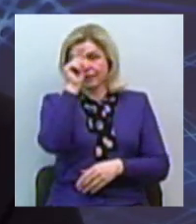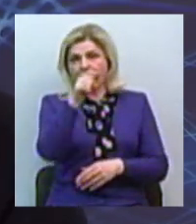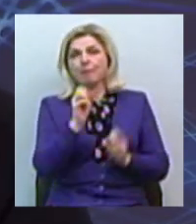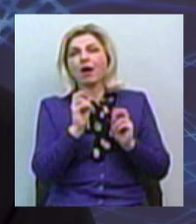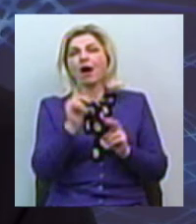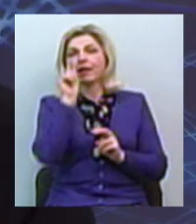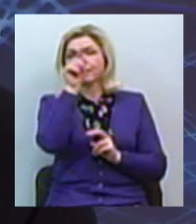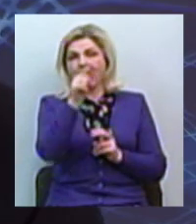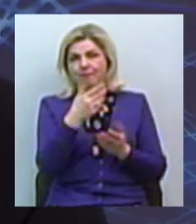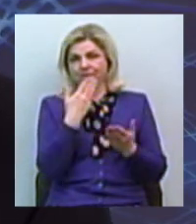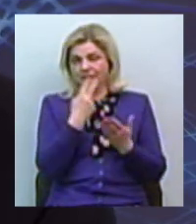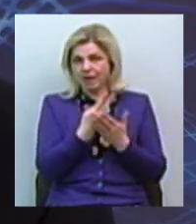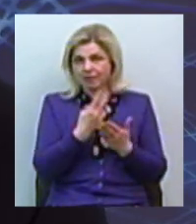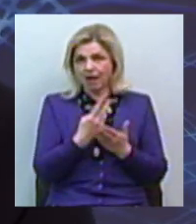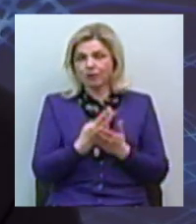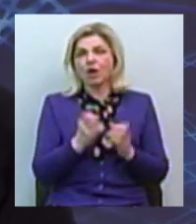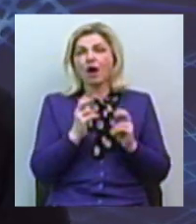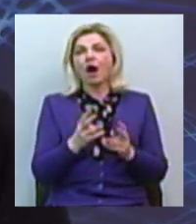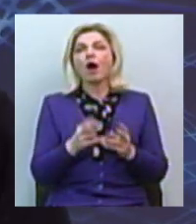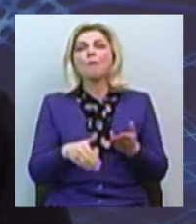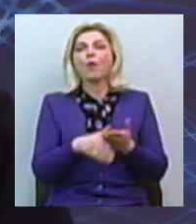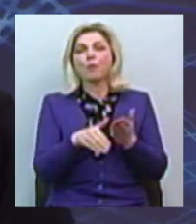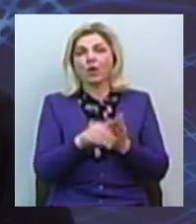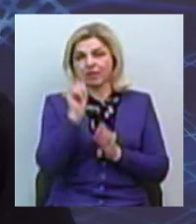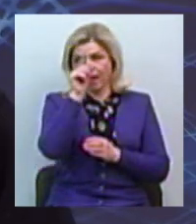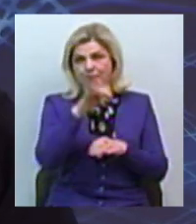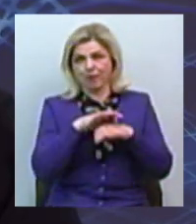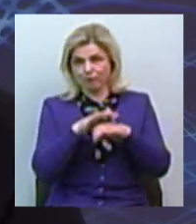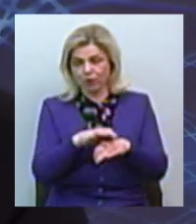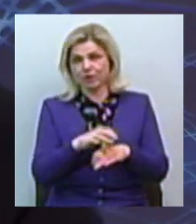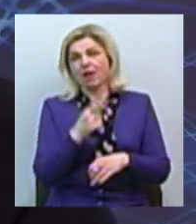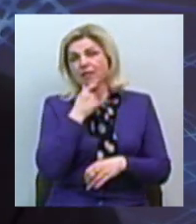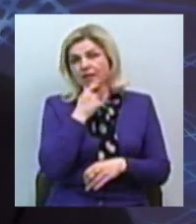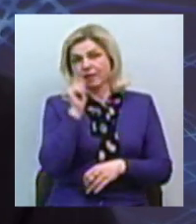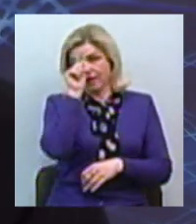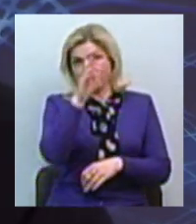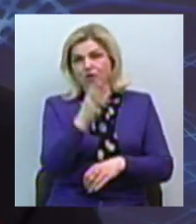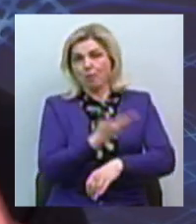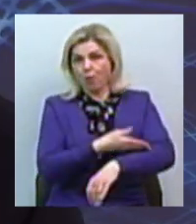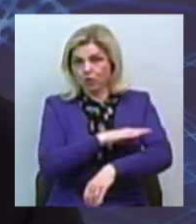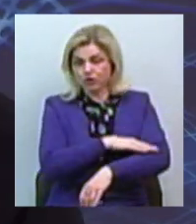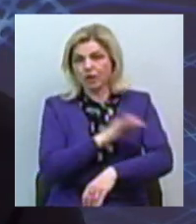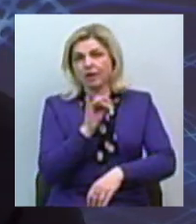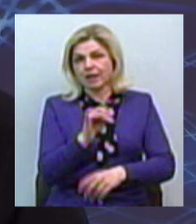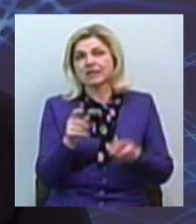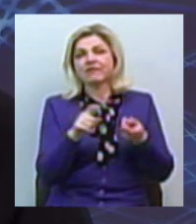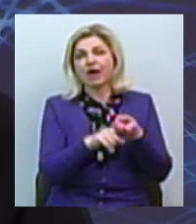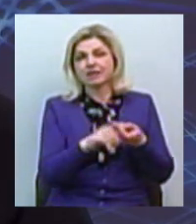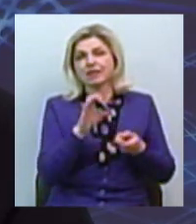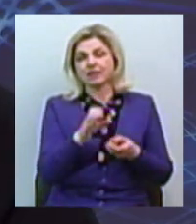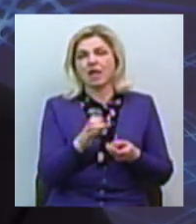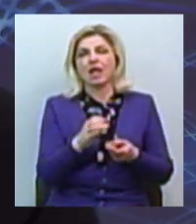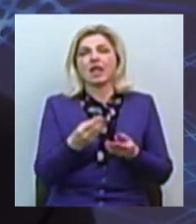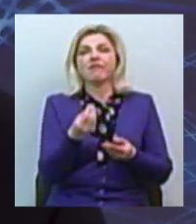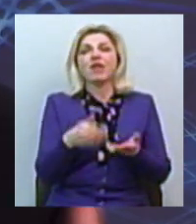вони виглядають, як виглядає підтримка для стартапів в Польщі. І крім цього, ми їх зв'язуємо напряму з інвесторами,